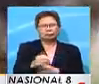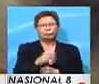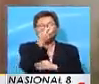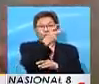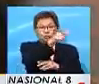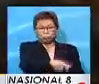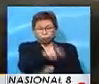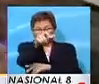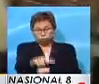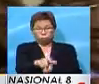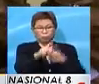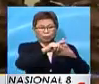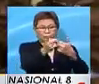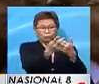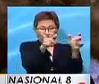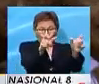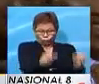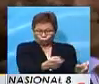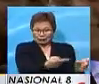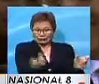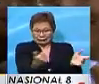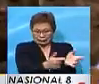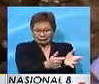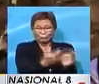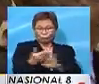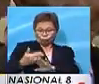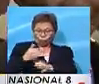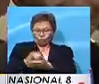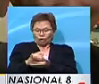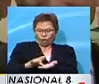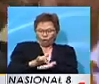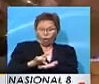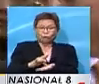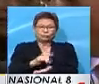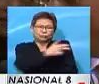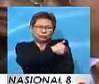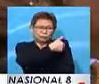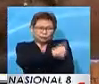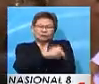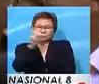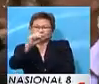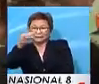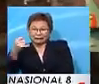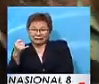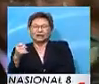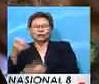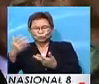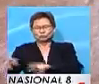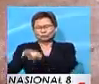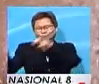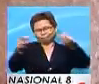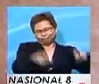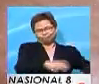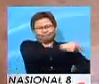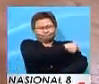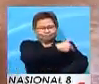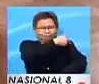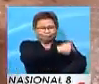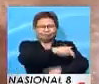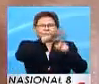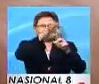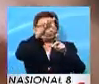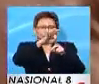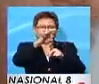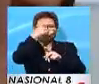leag dan Sarjan Mohamad Sofi Azizan yang sebelum ini dirawat di Hospital Seberang Jaya juga telah dipindahkan ke hospital Pulau